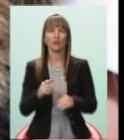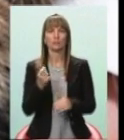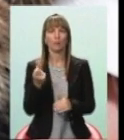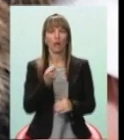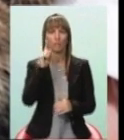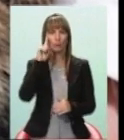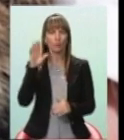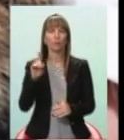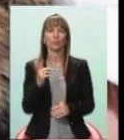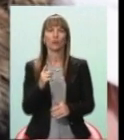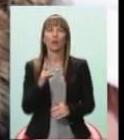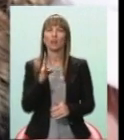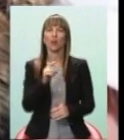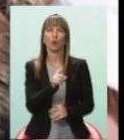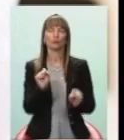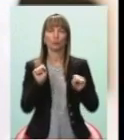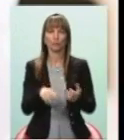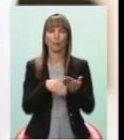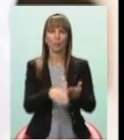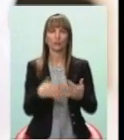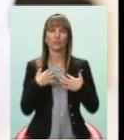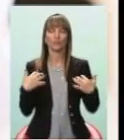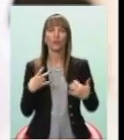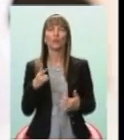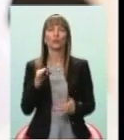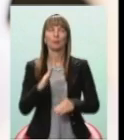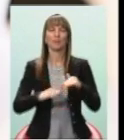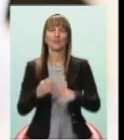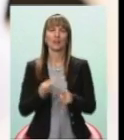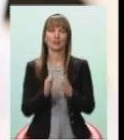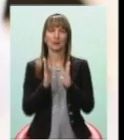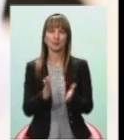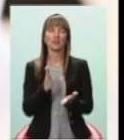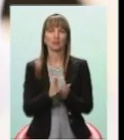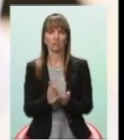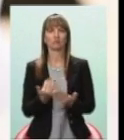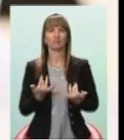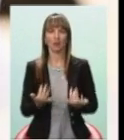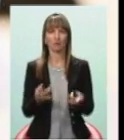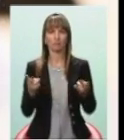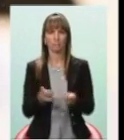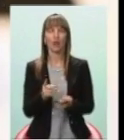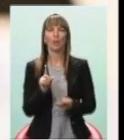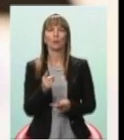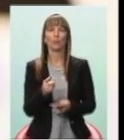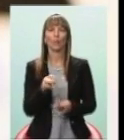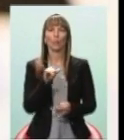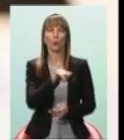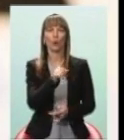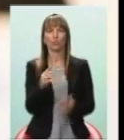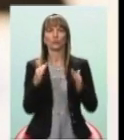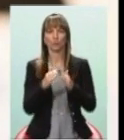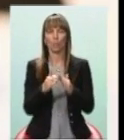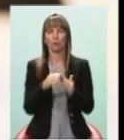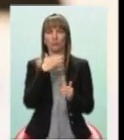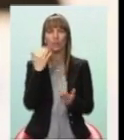під силу надавати медичну допомогу тваринам. Але попри все, фахівці цієї галузі є затребуваними, оскільки чи не в кожного вдома живе